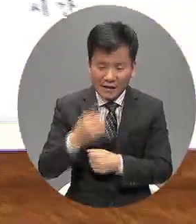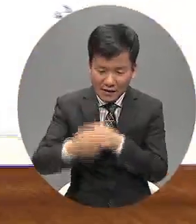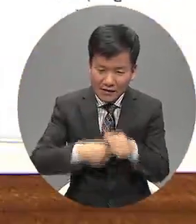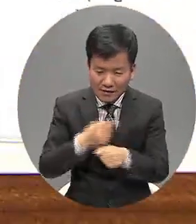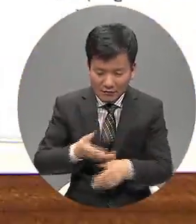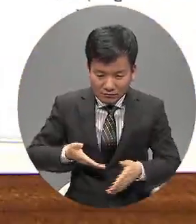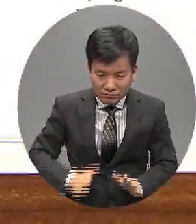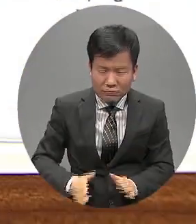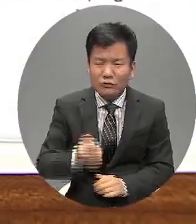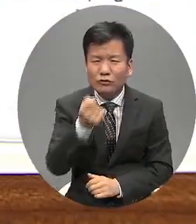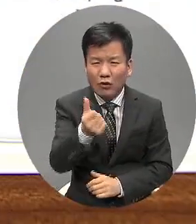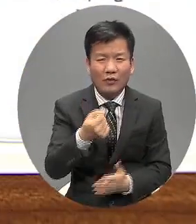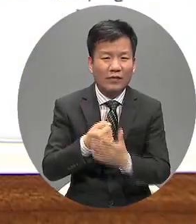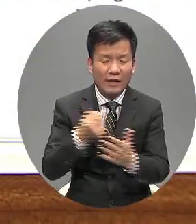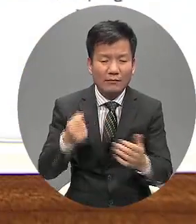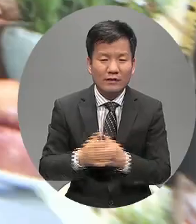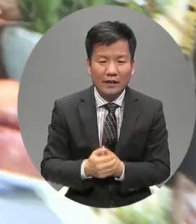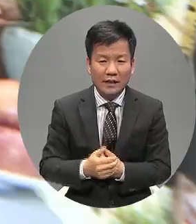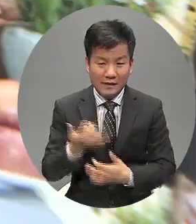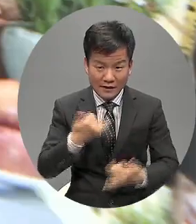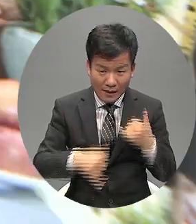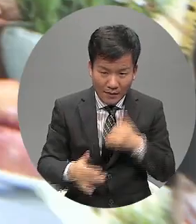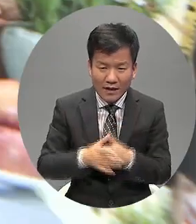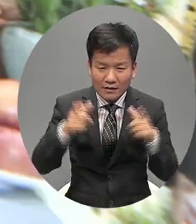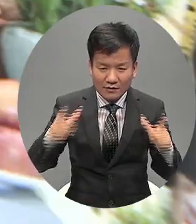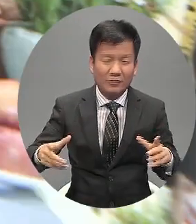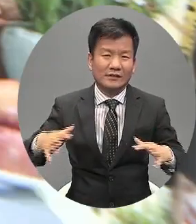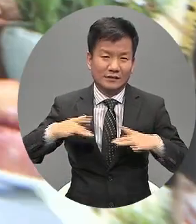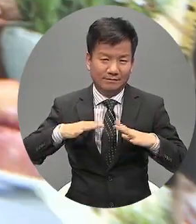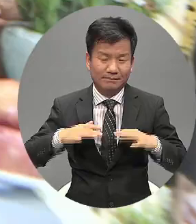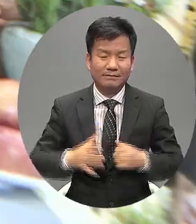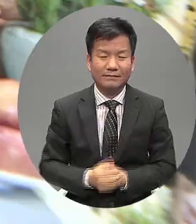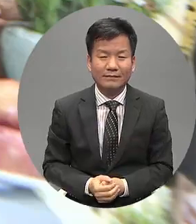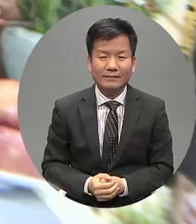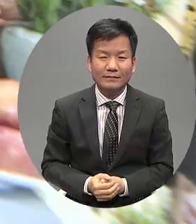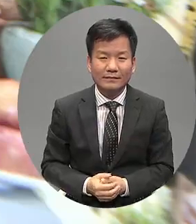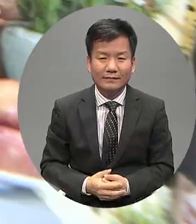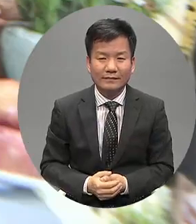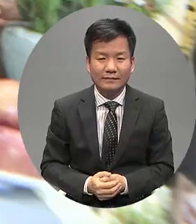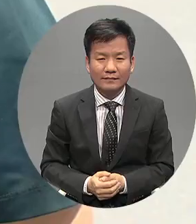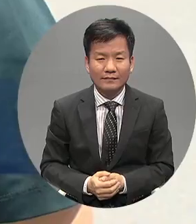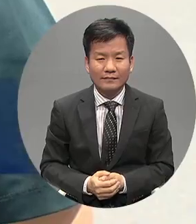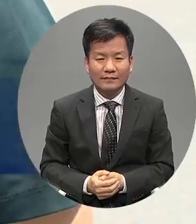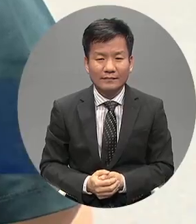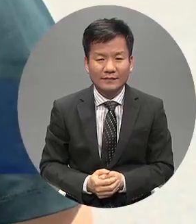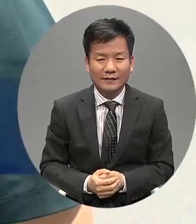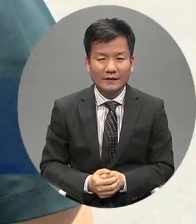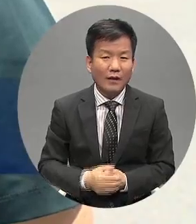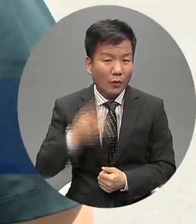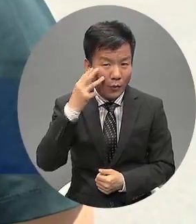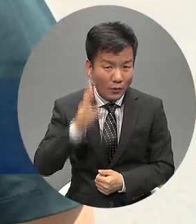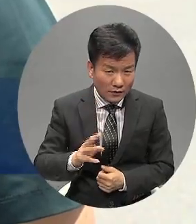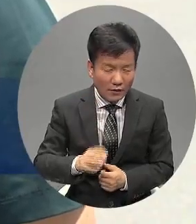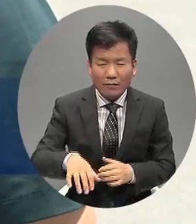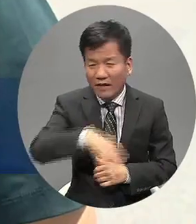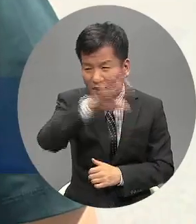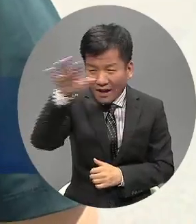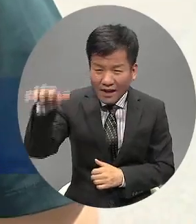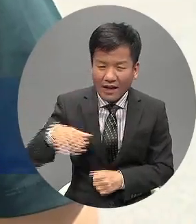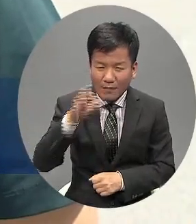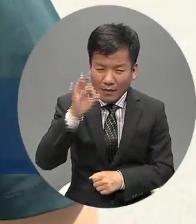되지 않는 지역인 만큼 여섯 자매는 지역의 자랑이기도 합니다. 군북면뿐 아니라 옥천군